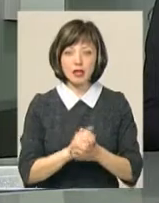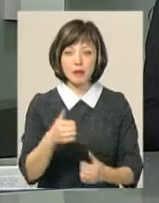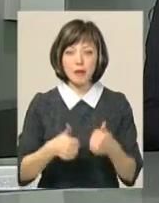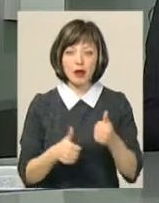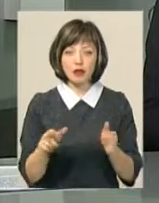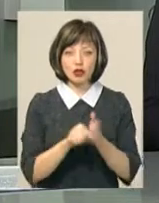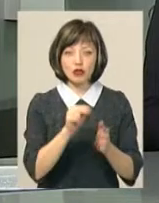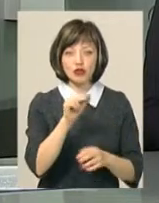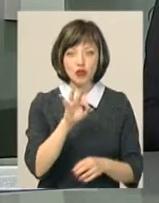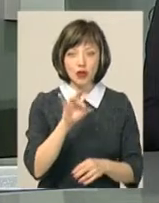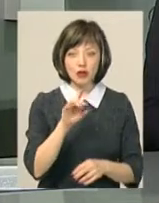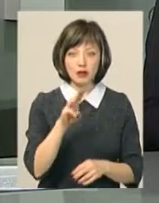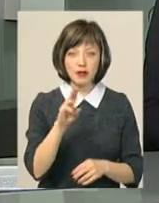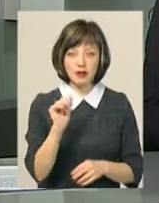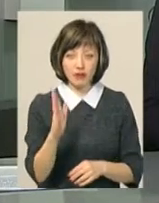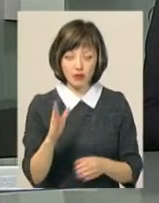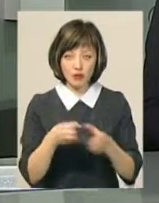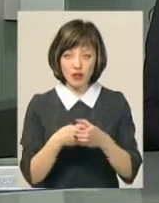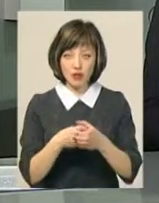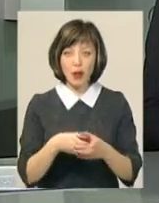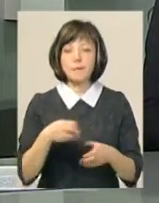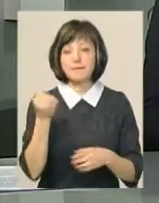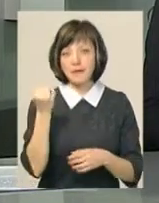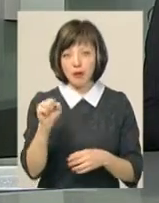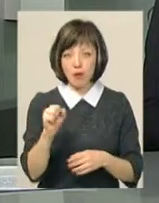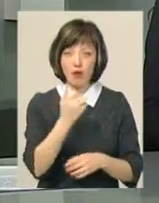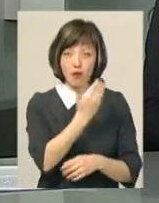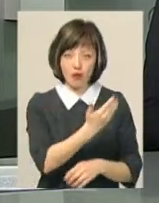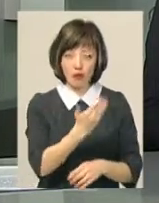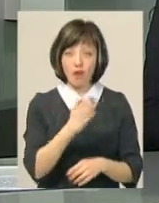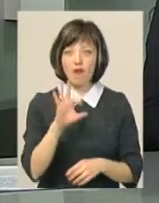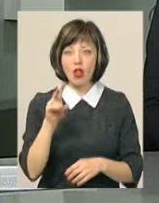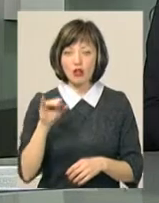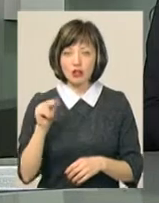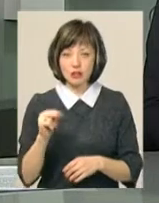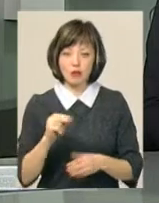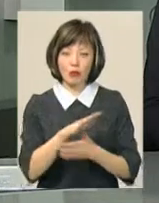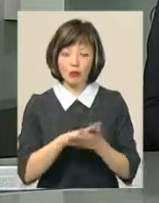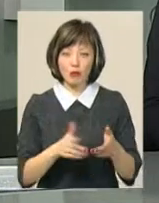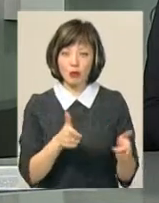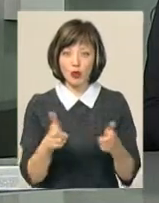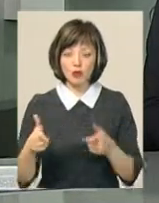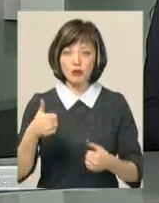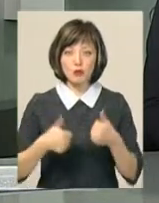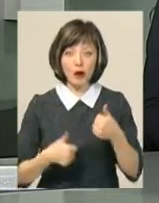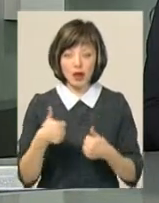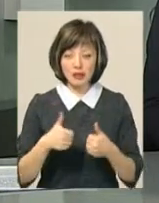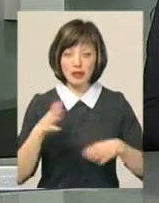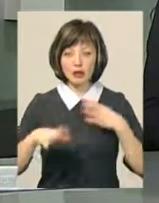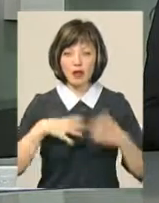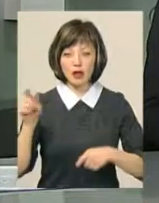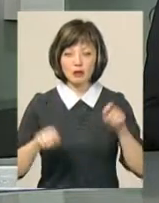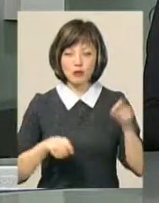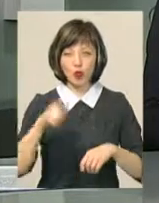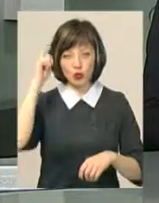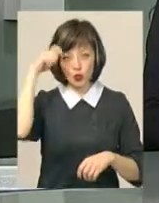Чортківським «Кристалом». Зустріч завершилася перемогою гостей 2-1. Волочиський агробізнес продовжив підготовку до змагань тренувальним збором